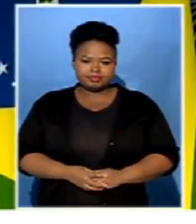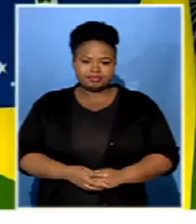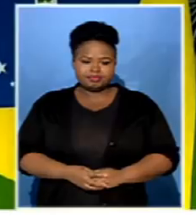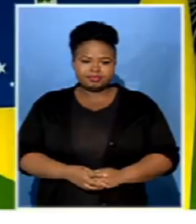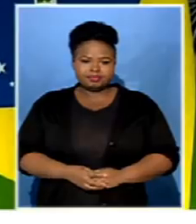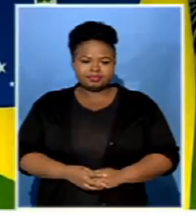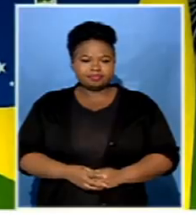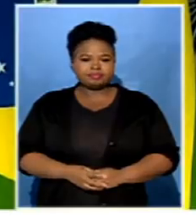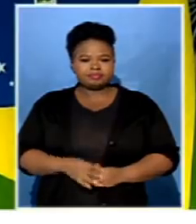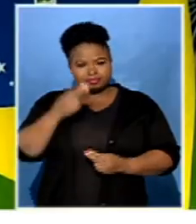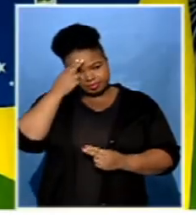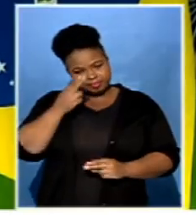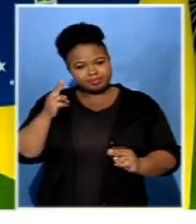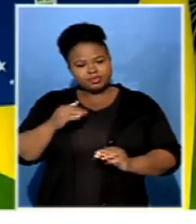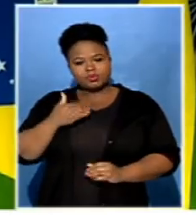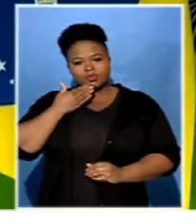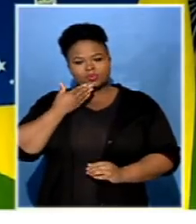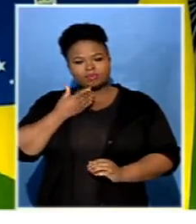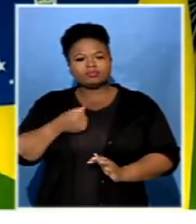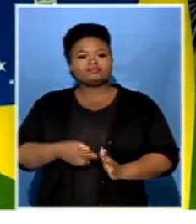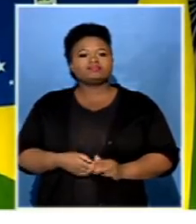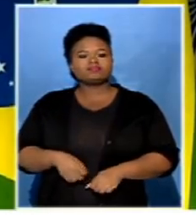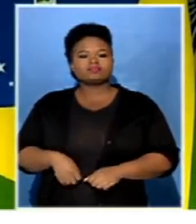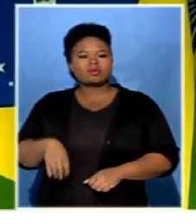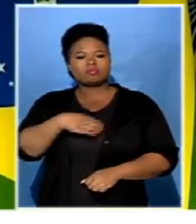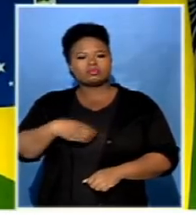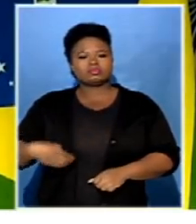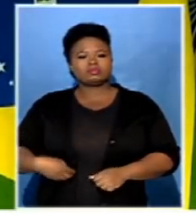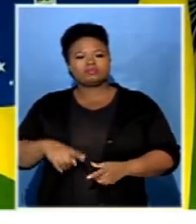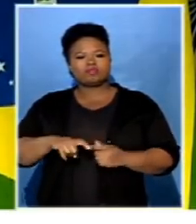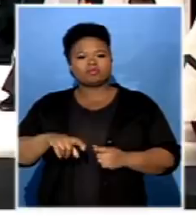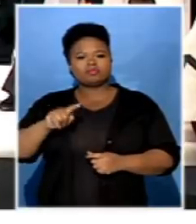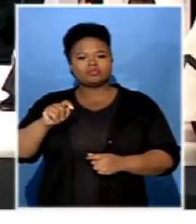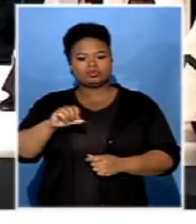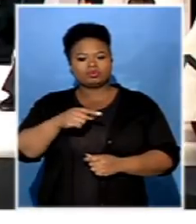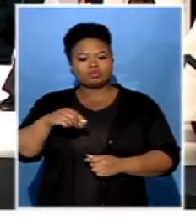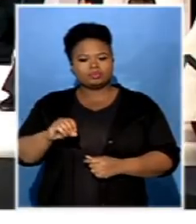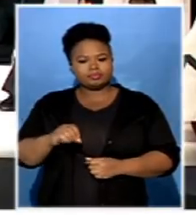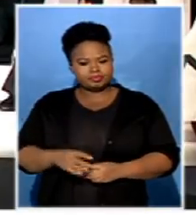多哥总统, Your Excellency Foreign President of Togo, 尊敬的